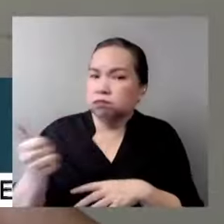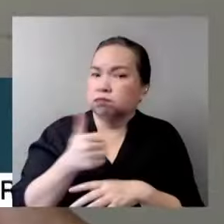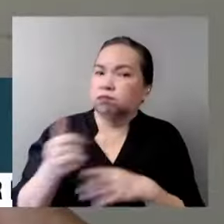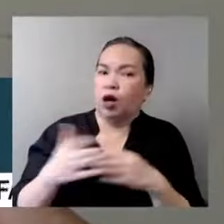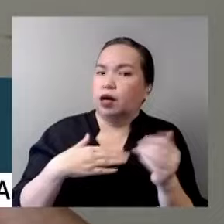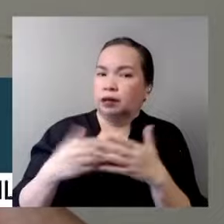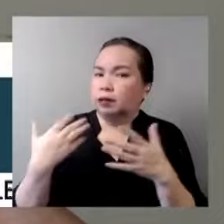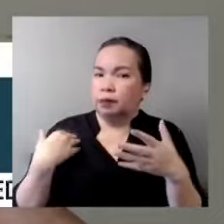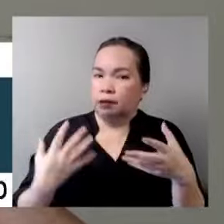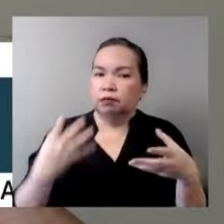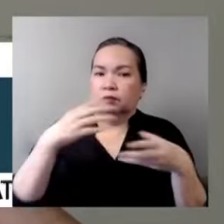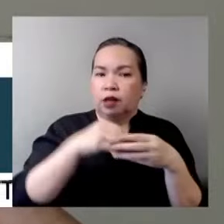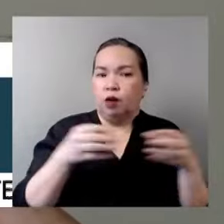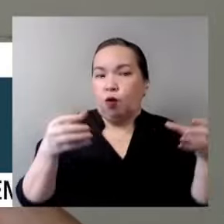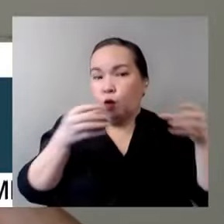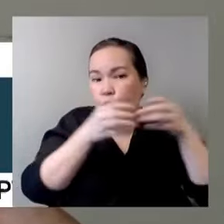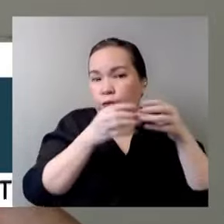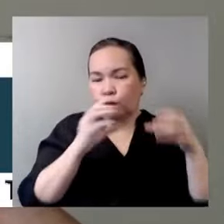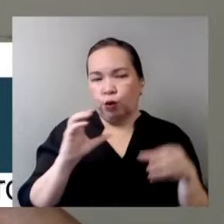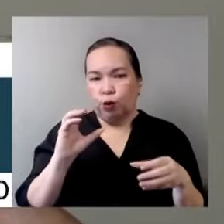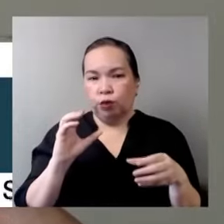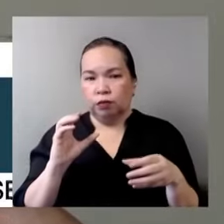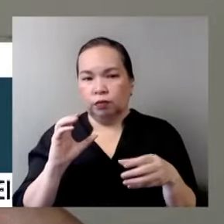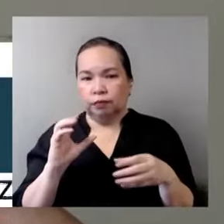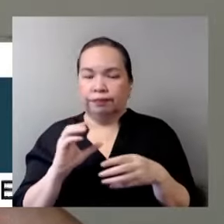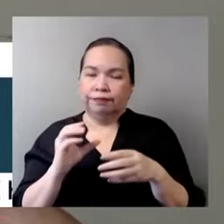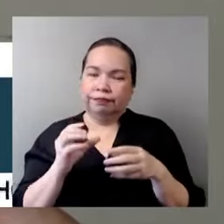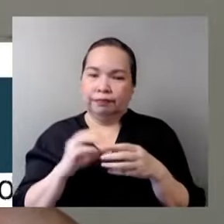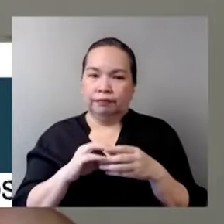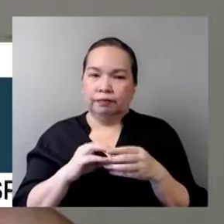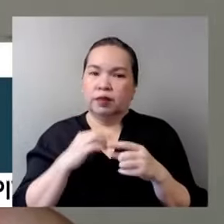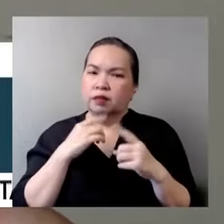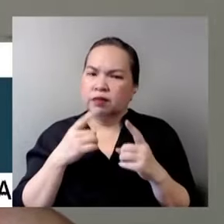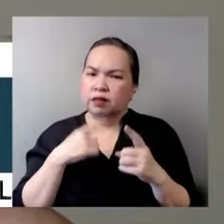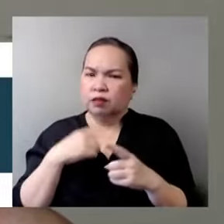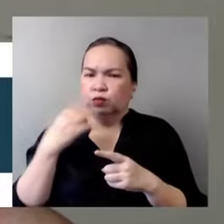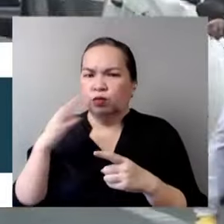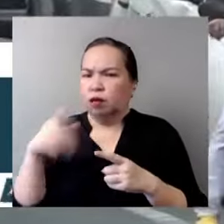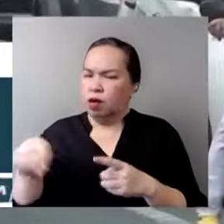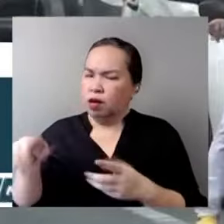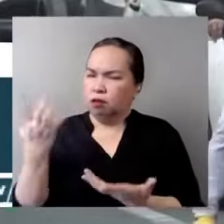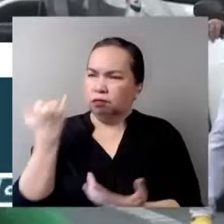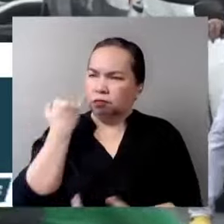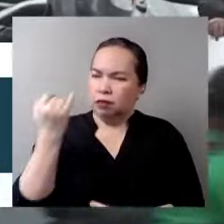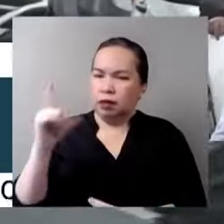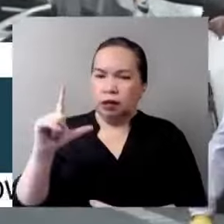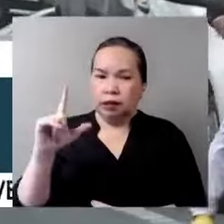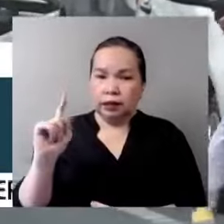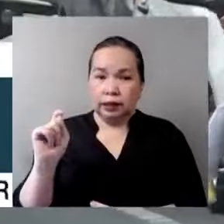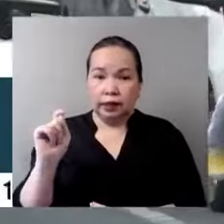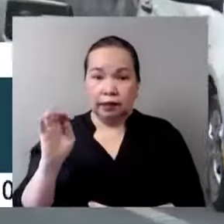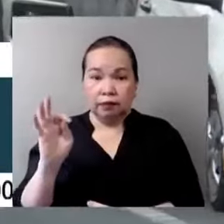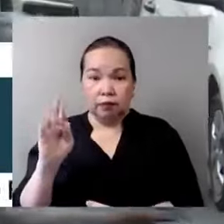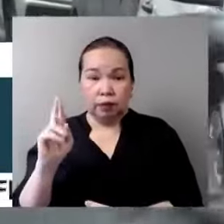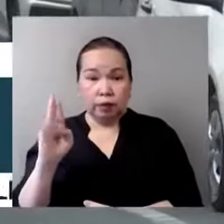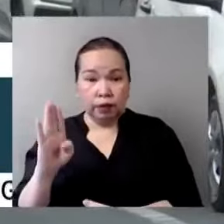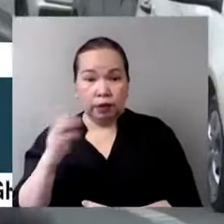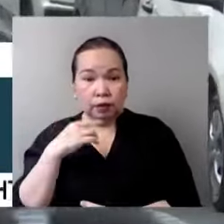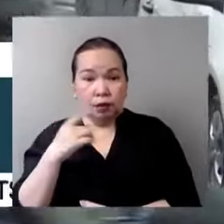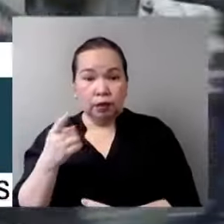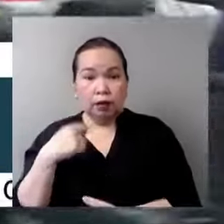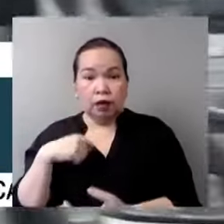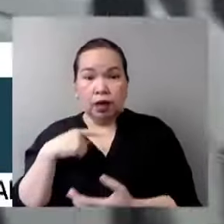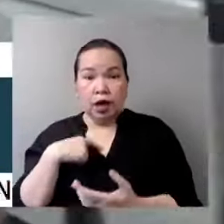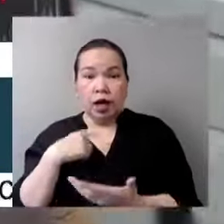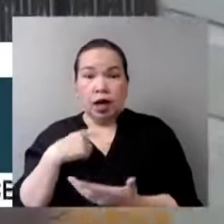Ang tingin natin ay hindi natin alam kung saan kinuha ng LTPRB. Halimbawa, yung binabanggit yung dalawang mayor na ruta,